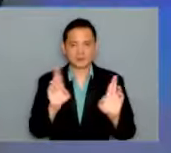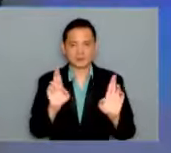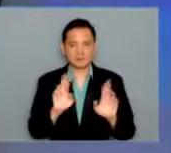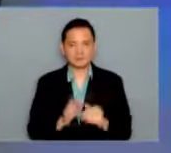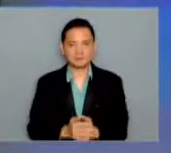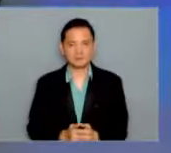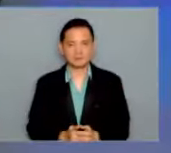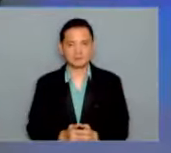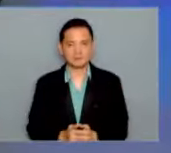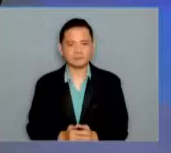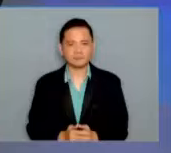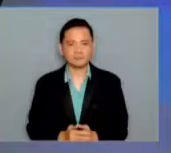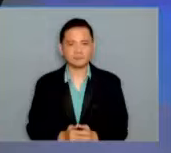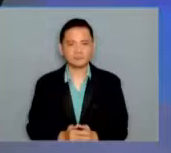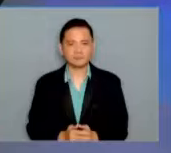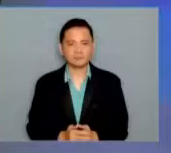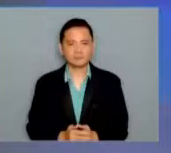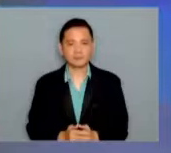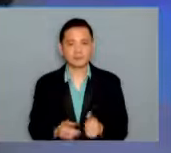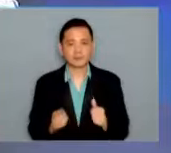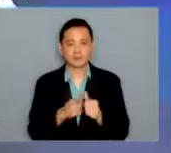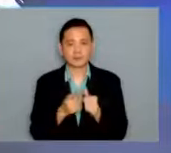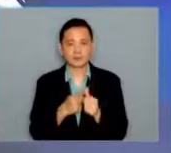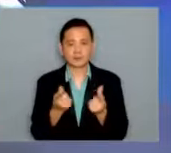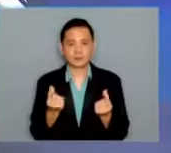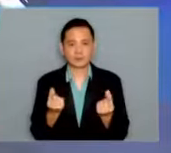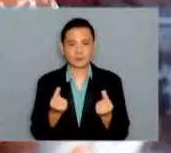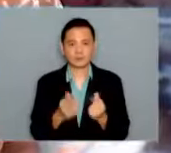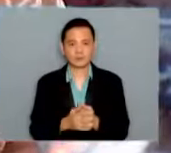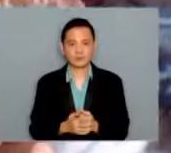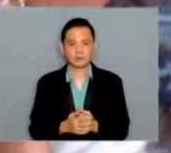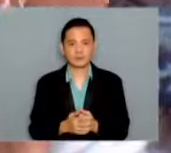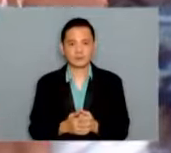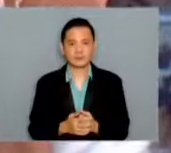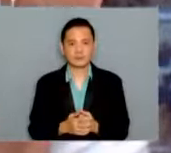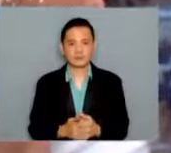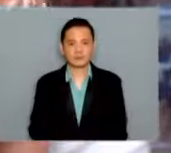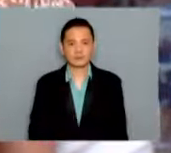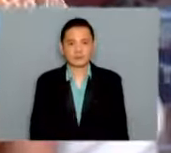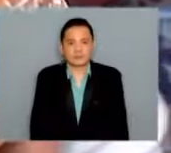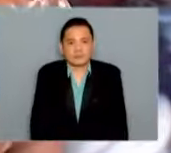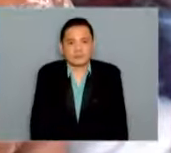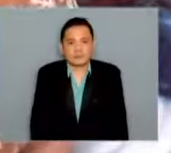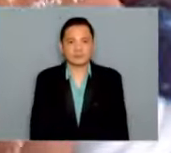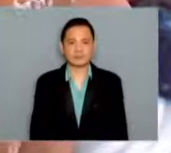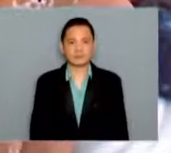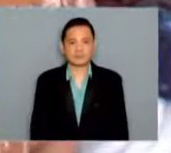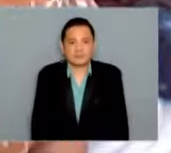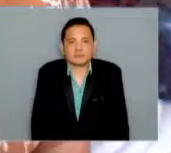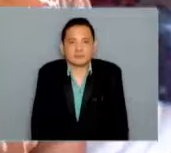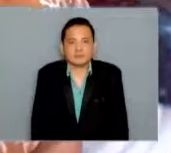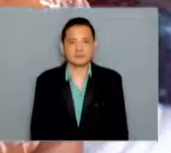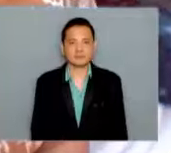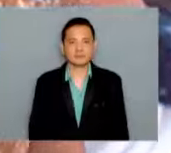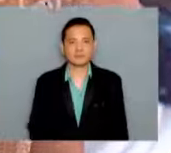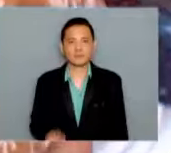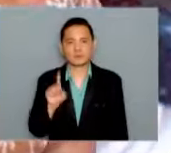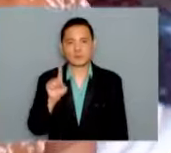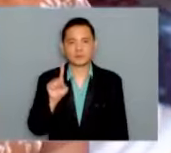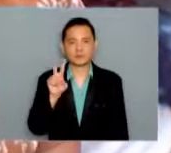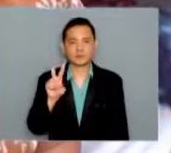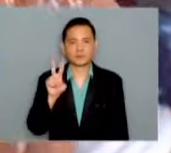ano. So, yung first warm up natin, pwede nating shoulder shrug. So, ganyan lang. 1, 2,